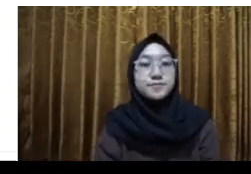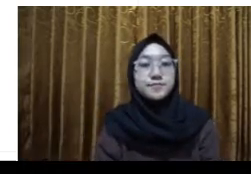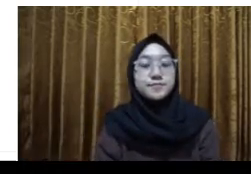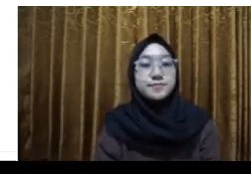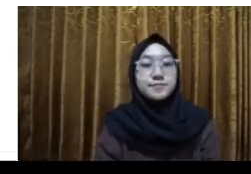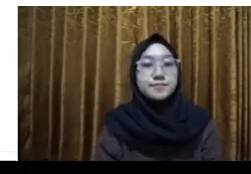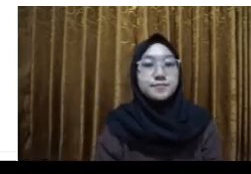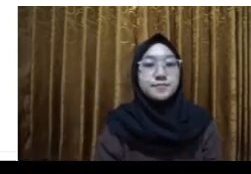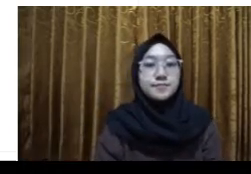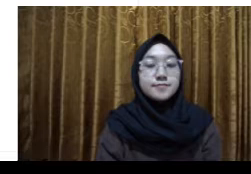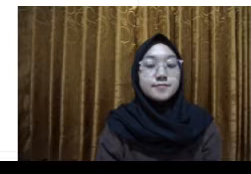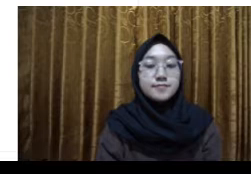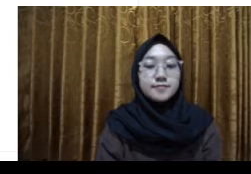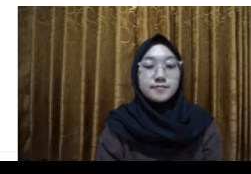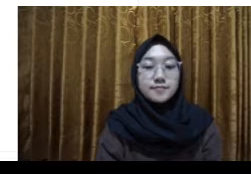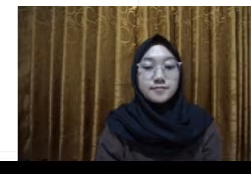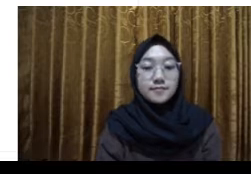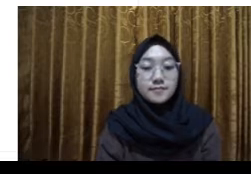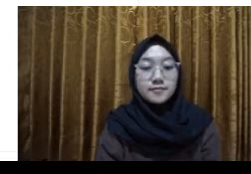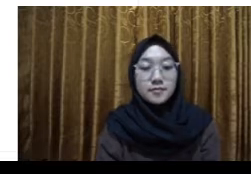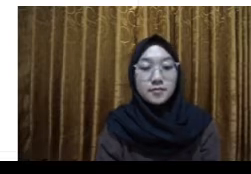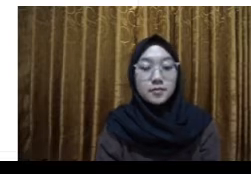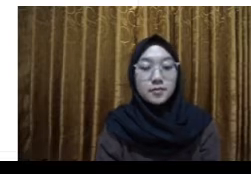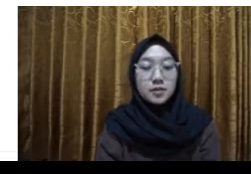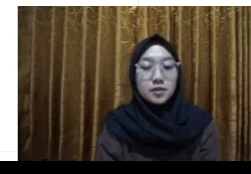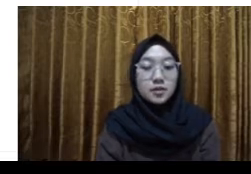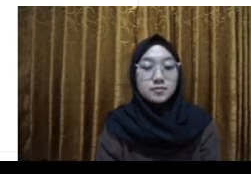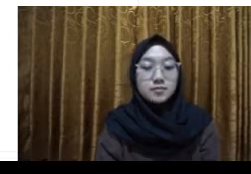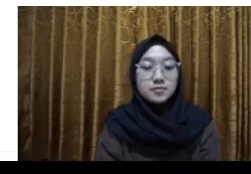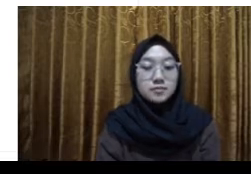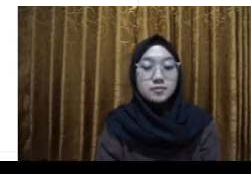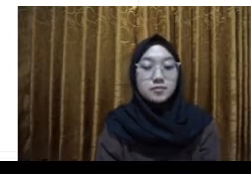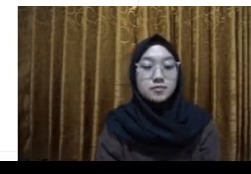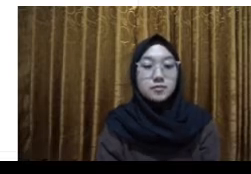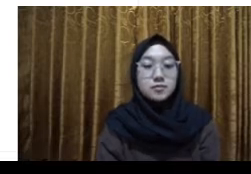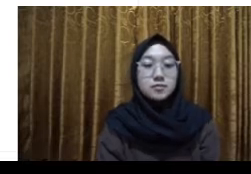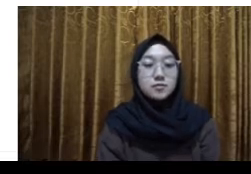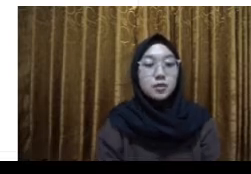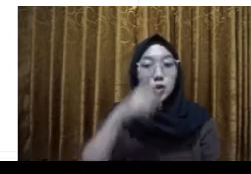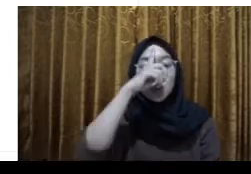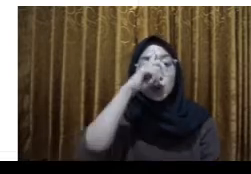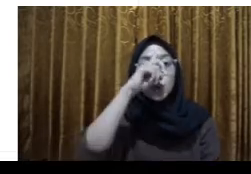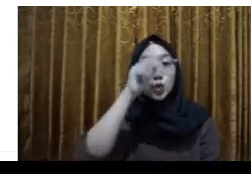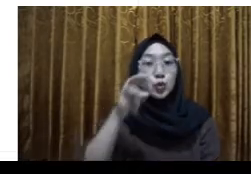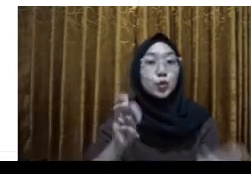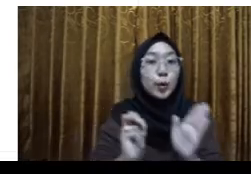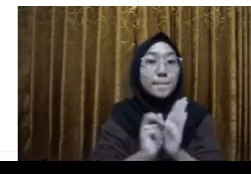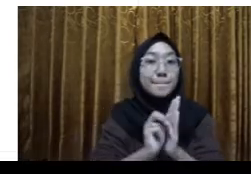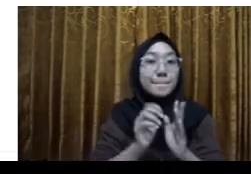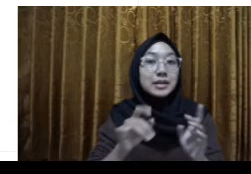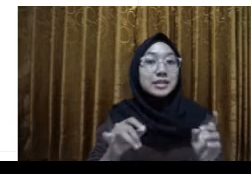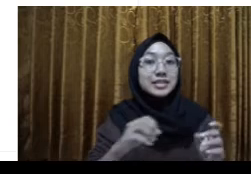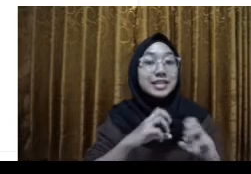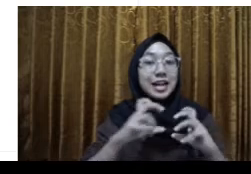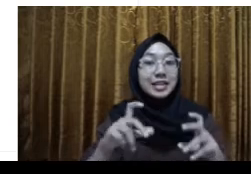selesai. Close. Ada close di sini, kita close aja. Space. AB.